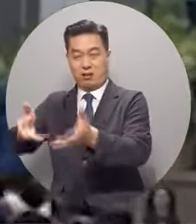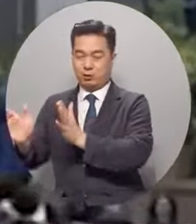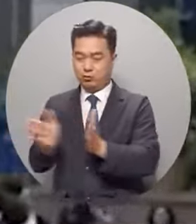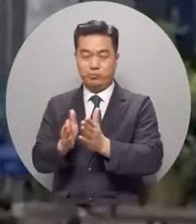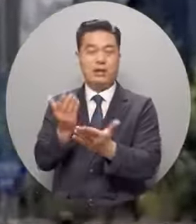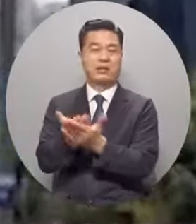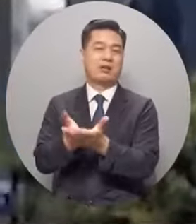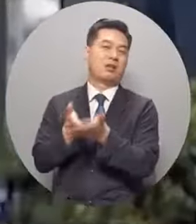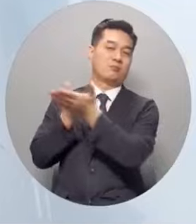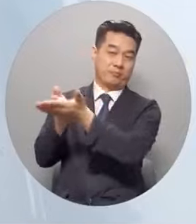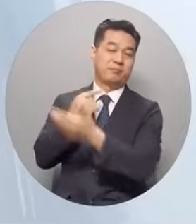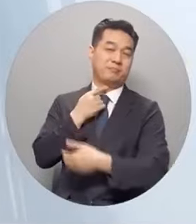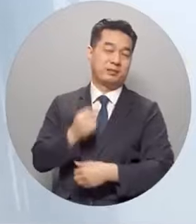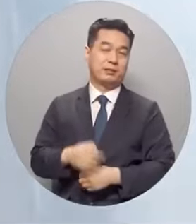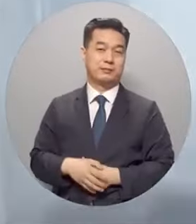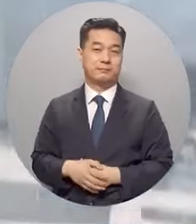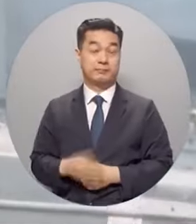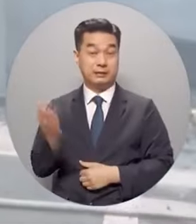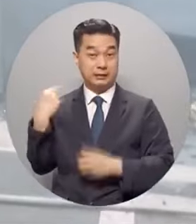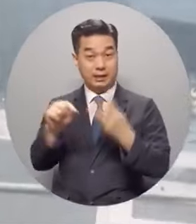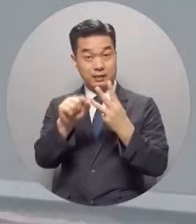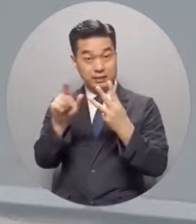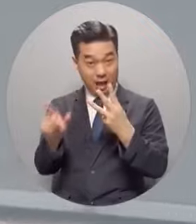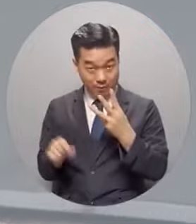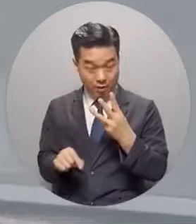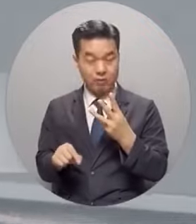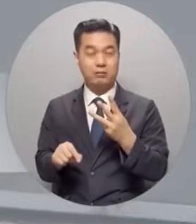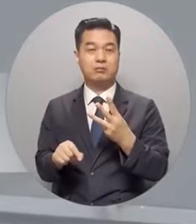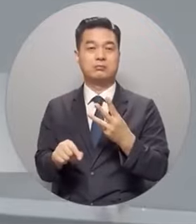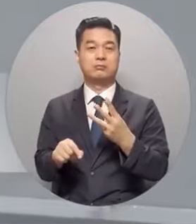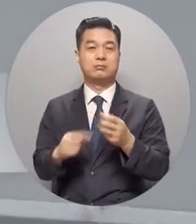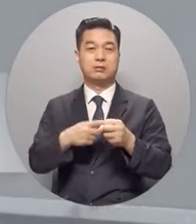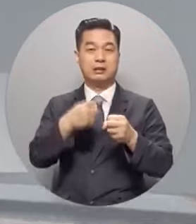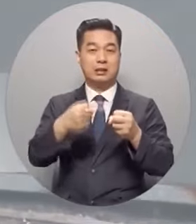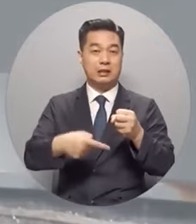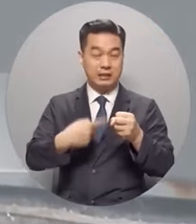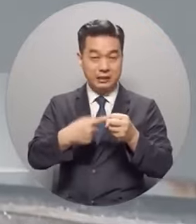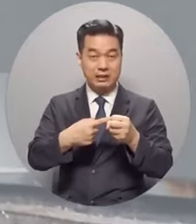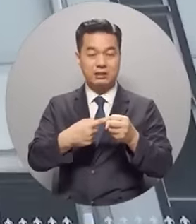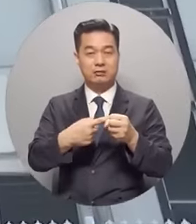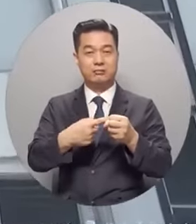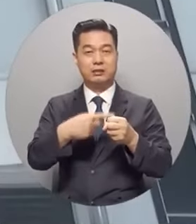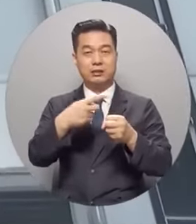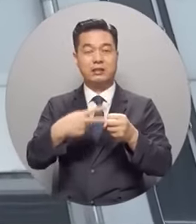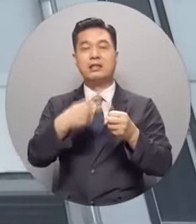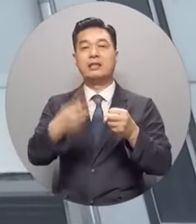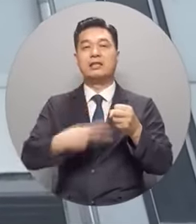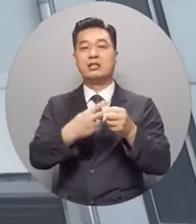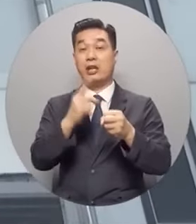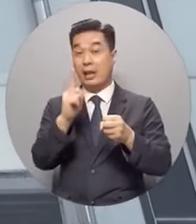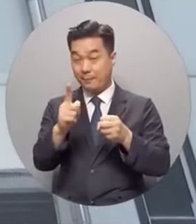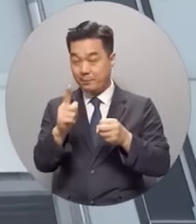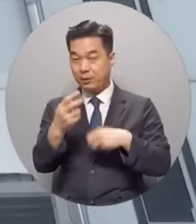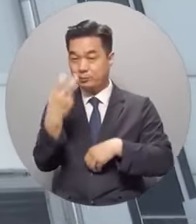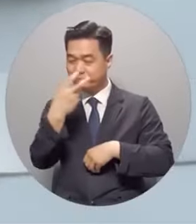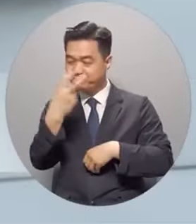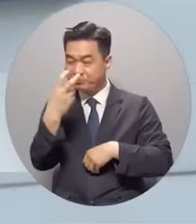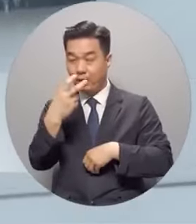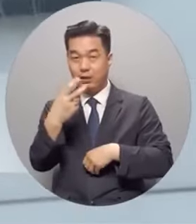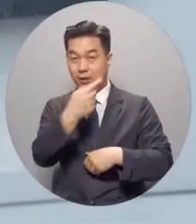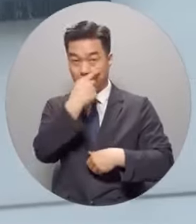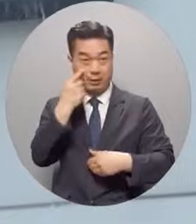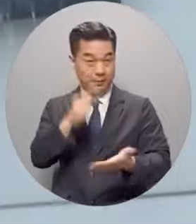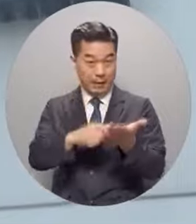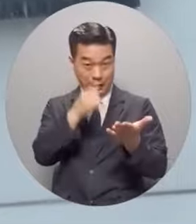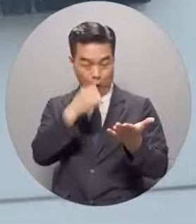이렇게 공고. 지난 3월 경련으로 실시하는 정기 점검에서 위험 요소가 발견되자 후속 조치, 이른바